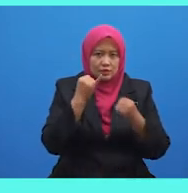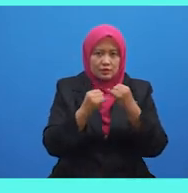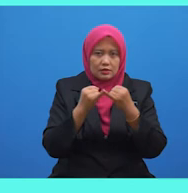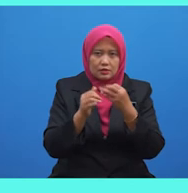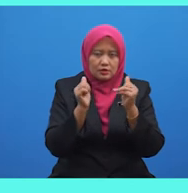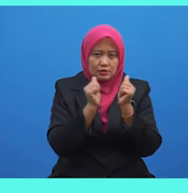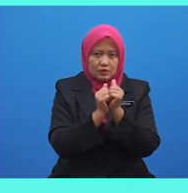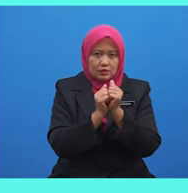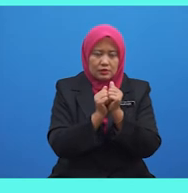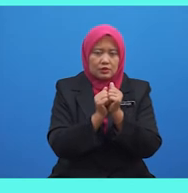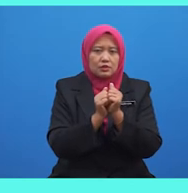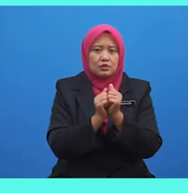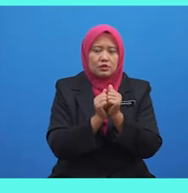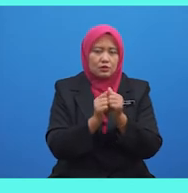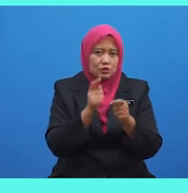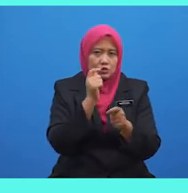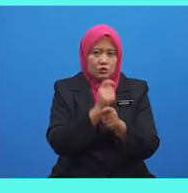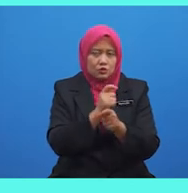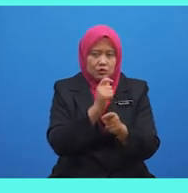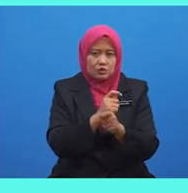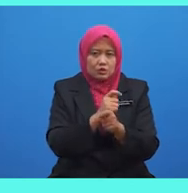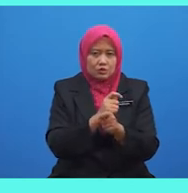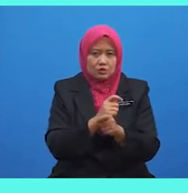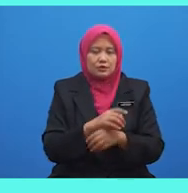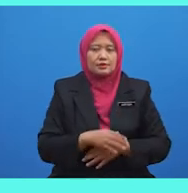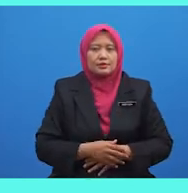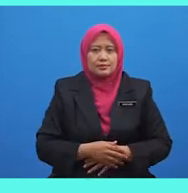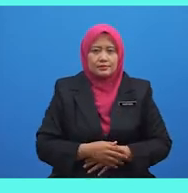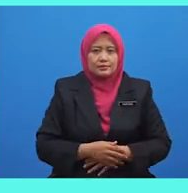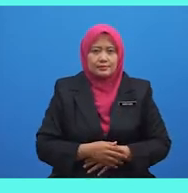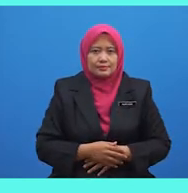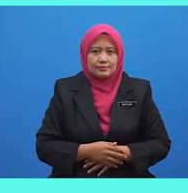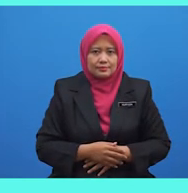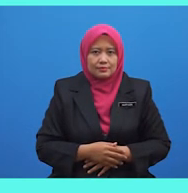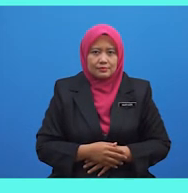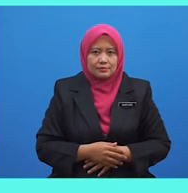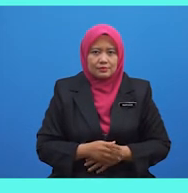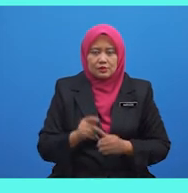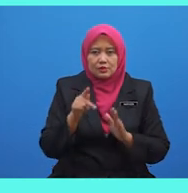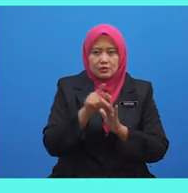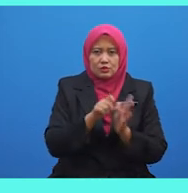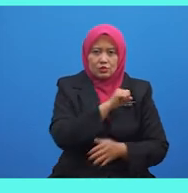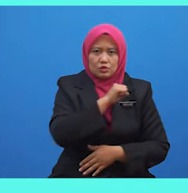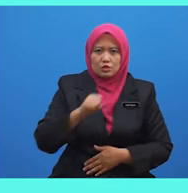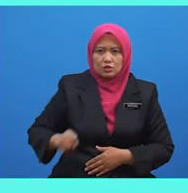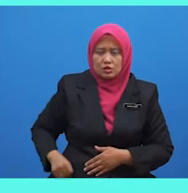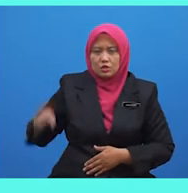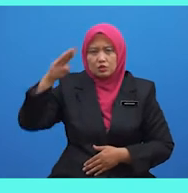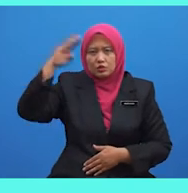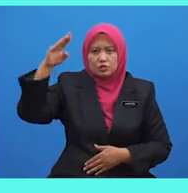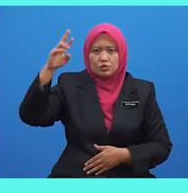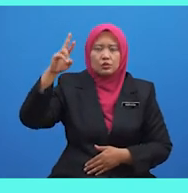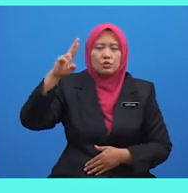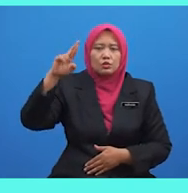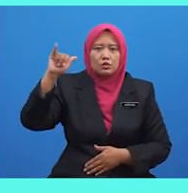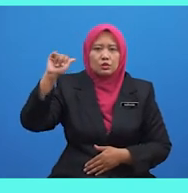pembelajaran kita hari ini dengan tugasan soalan esei 8 markah. Kesultanan Johor Riau menghadapi pelbagai